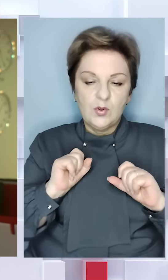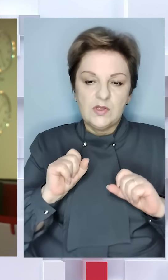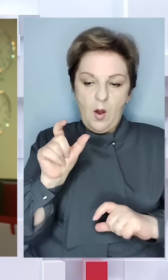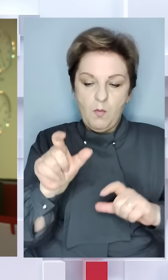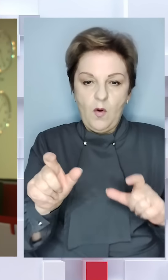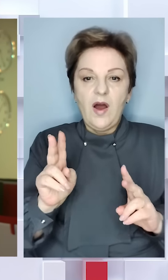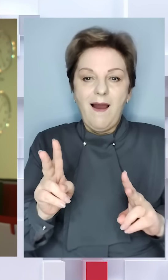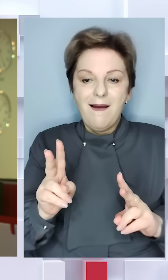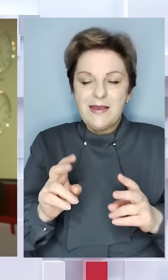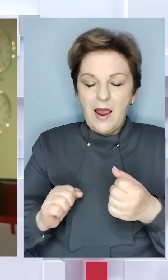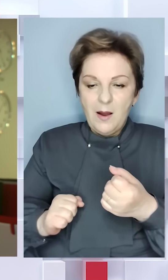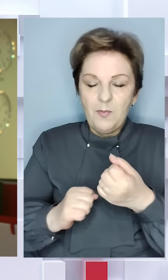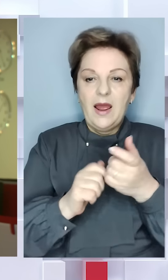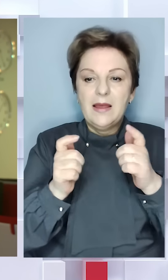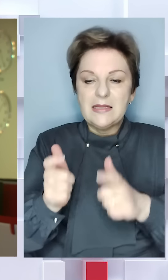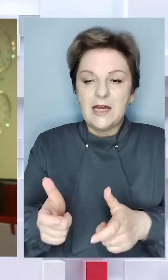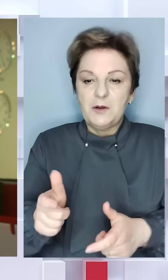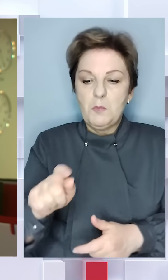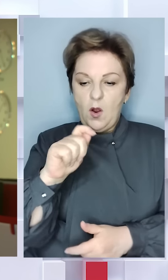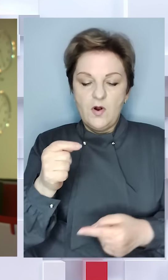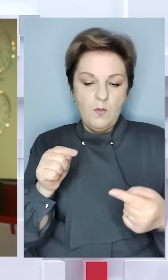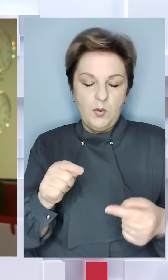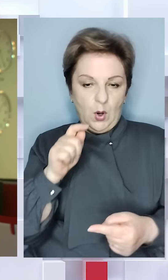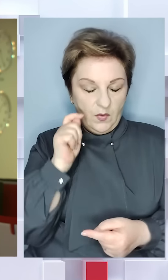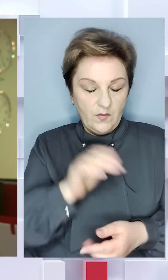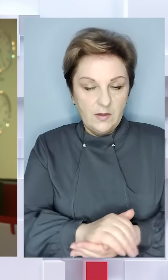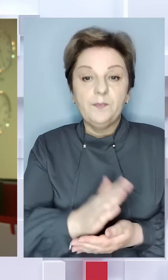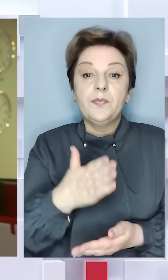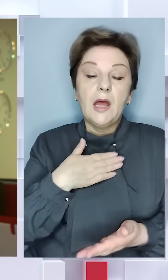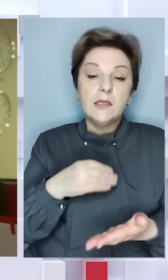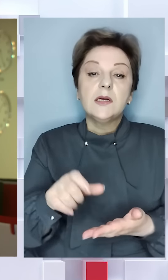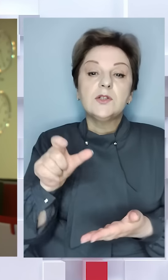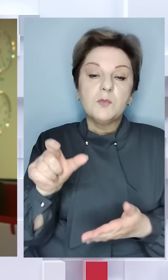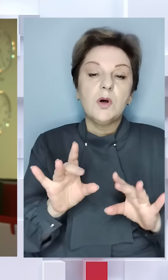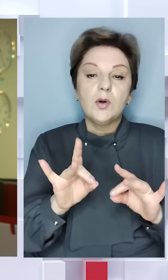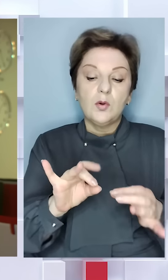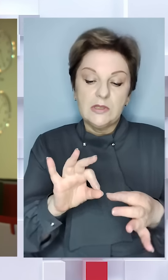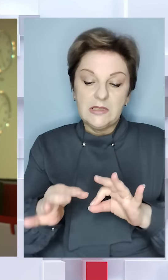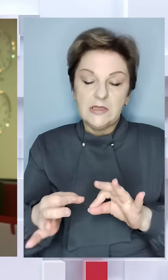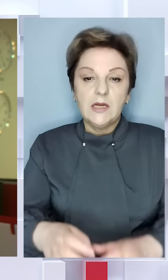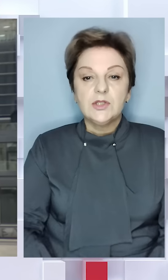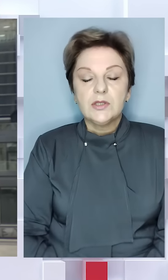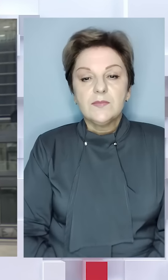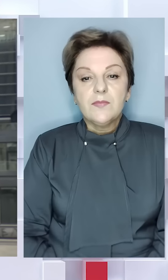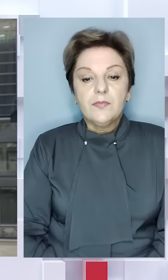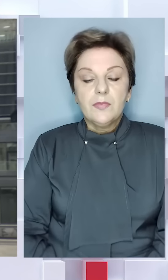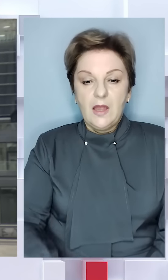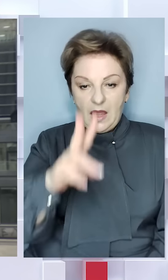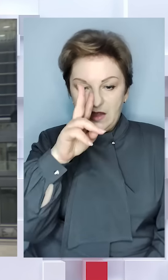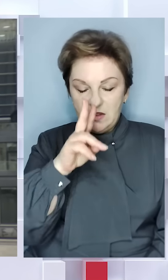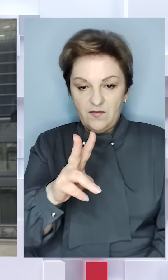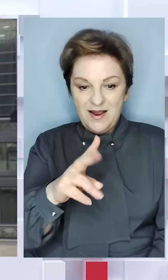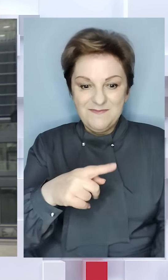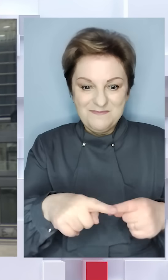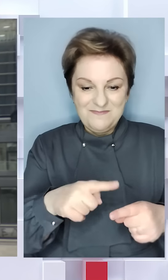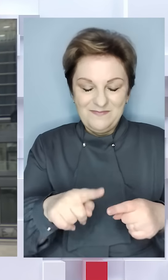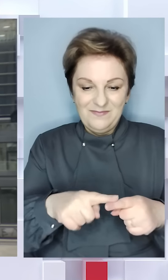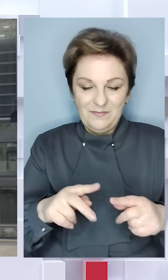спортсменів, які підтримують війну проти України. Ігор Бондаренко розкаже детальніше. За 2 місяці у